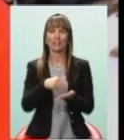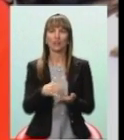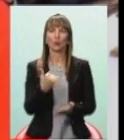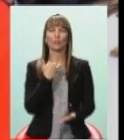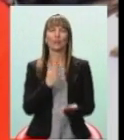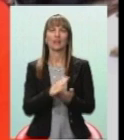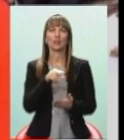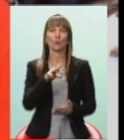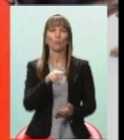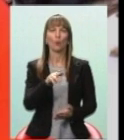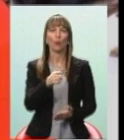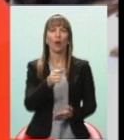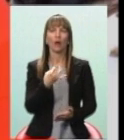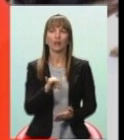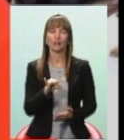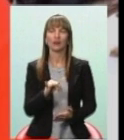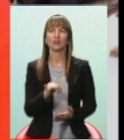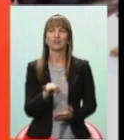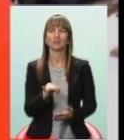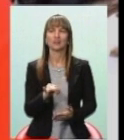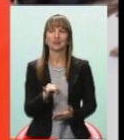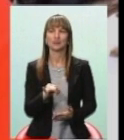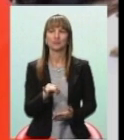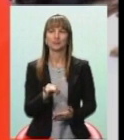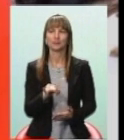покупают в магазине, а потом они...